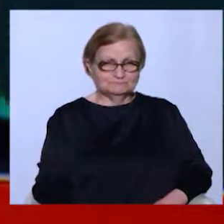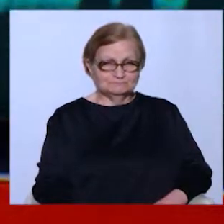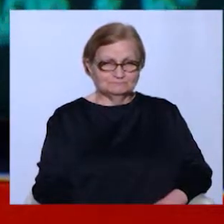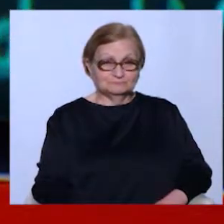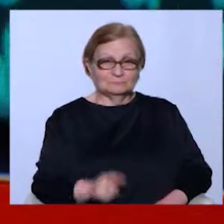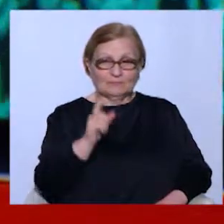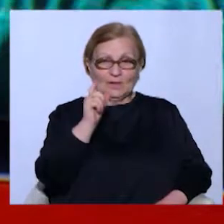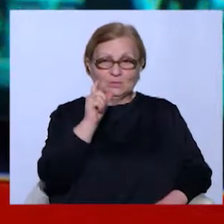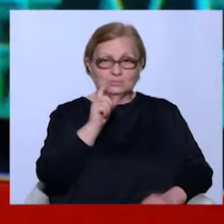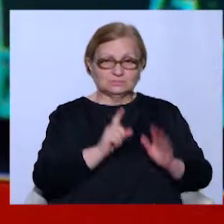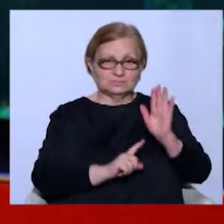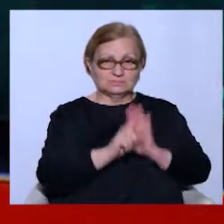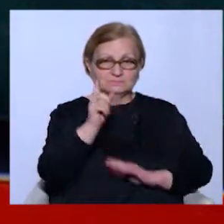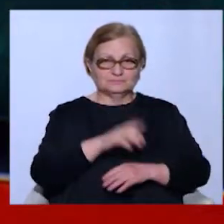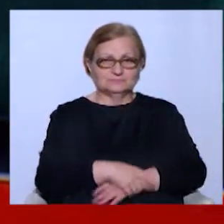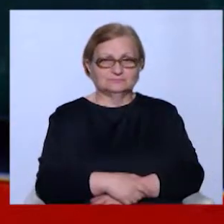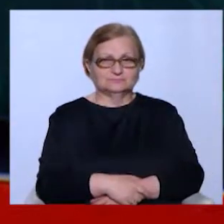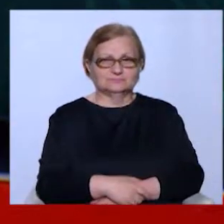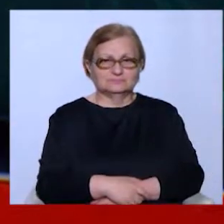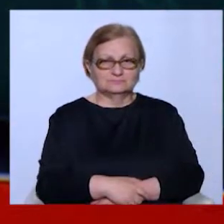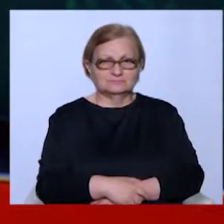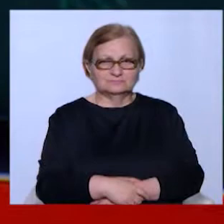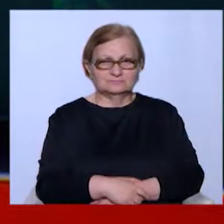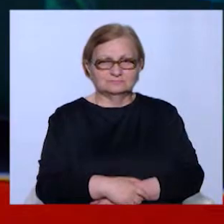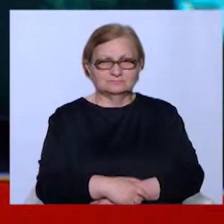დავიწყოთ ლურჯი კამათლით. აბა.